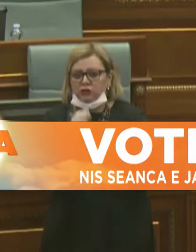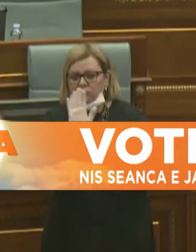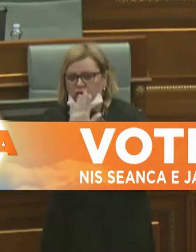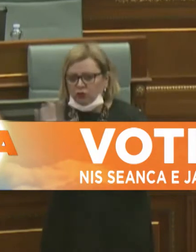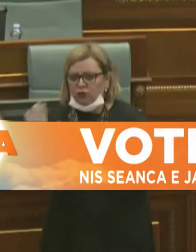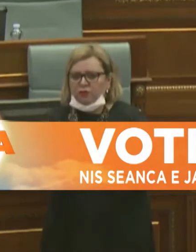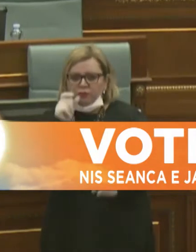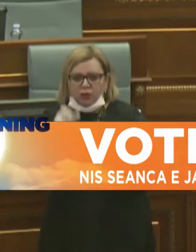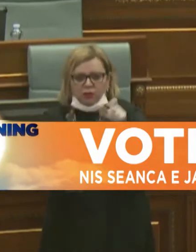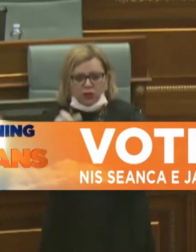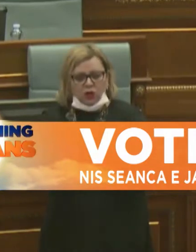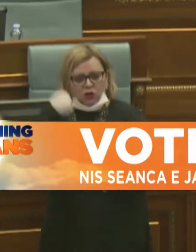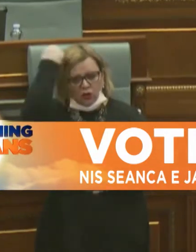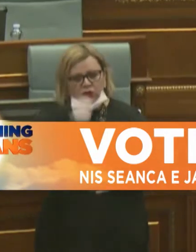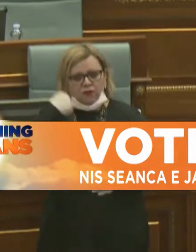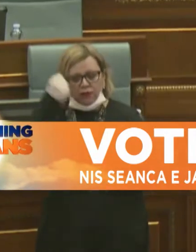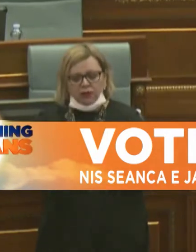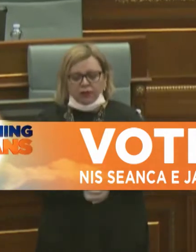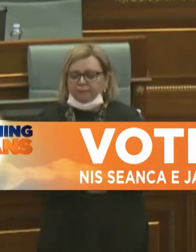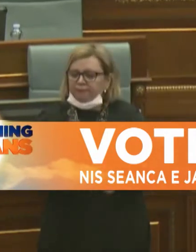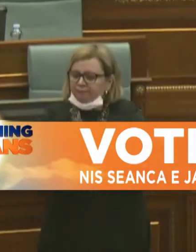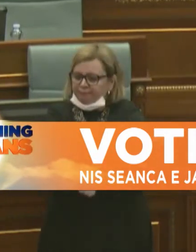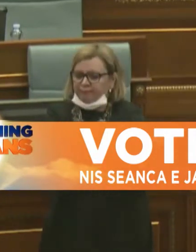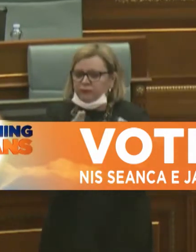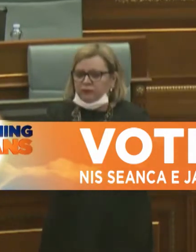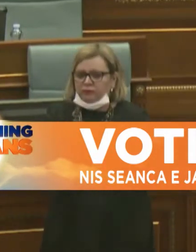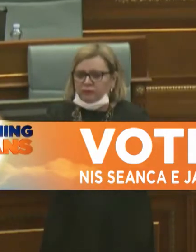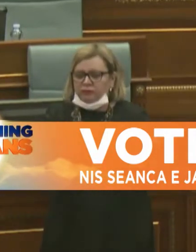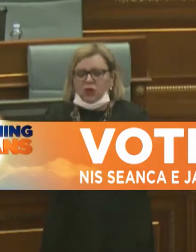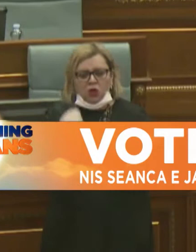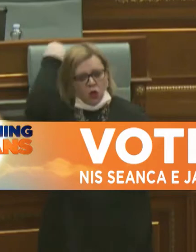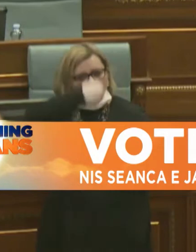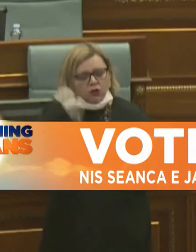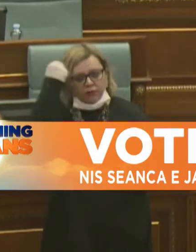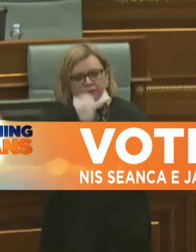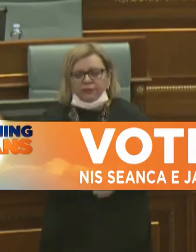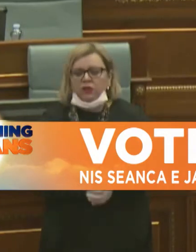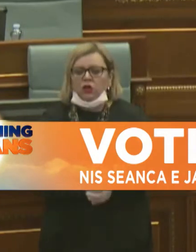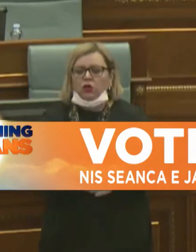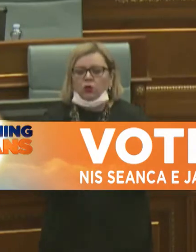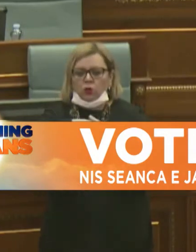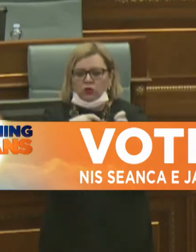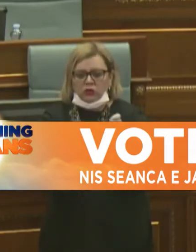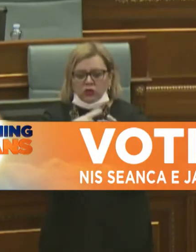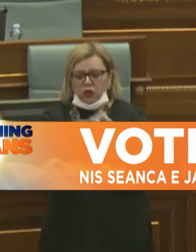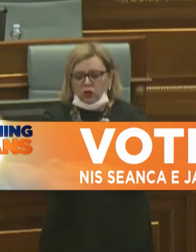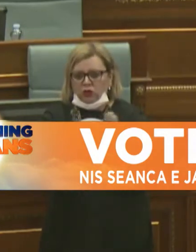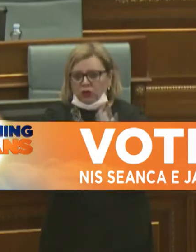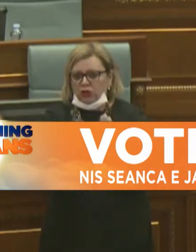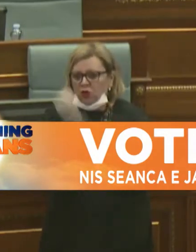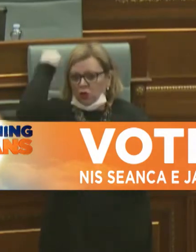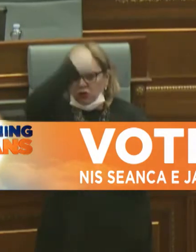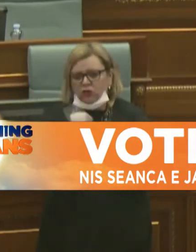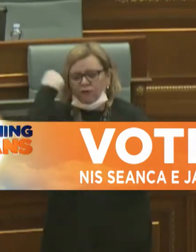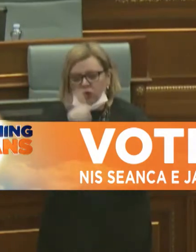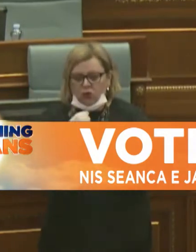përfaqësues të popullit të Kosovës. Në veçanti, ndjej përgjegjësi ndaj qytetarëve të Kosovës dhe ndaj kushtetutës së Kosovës për detyrat